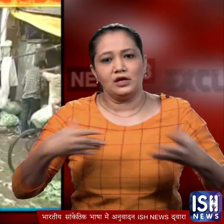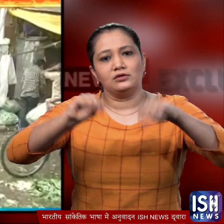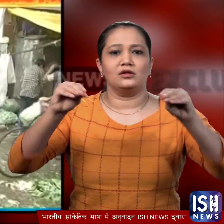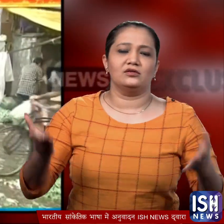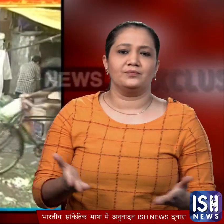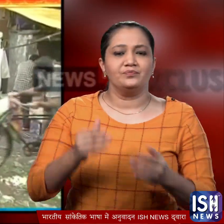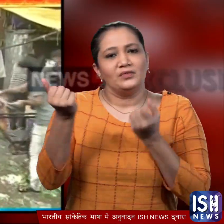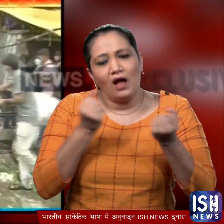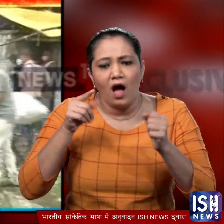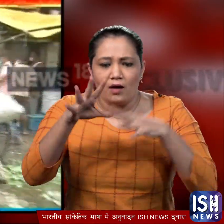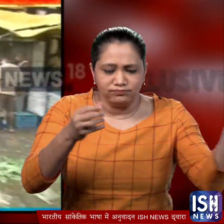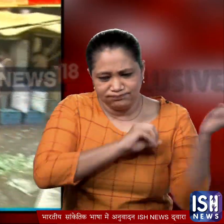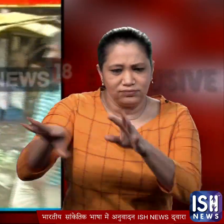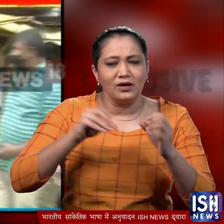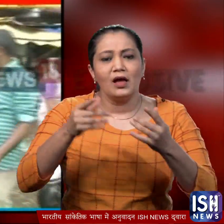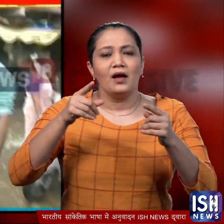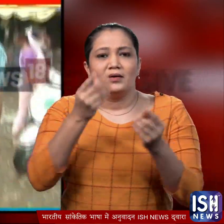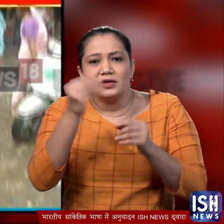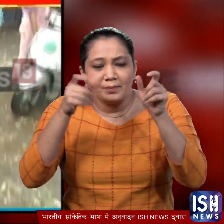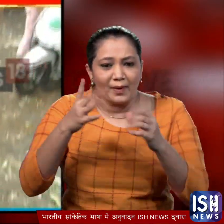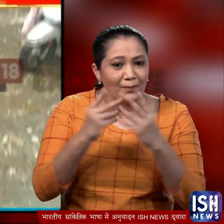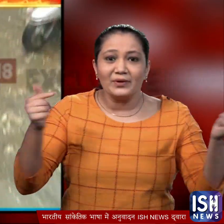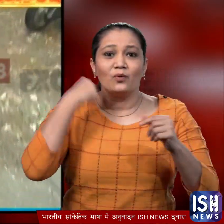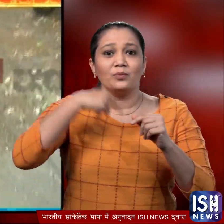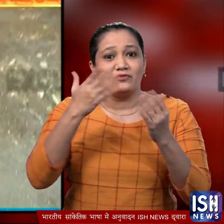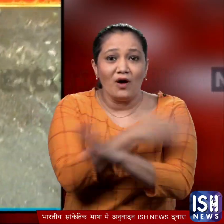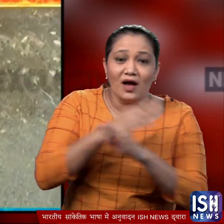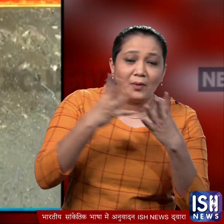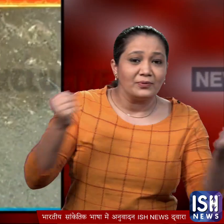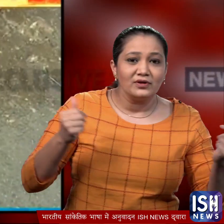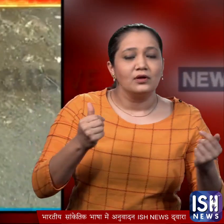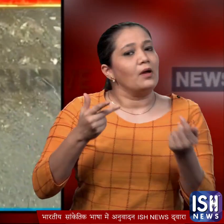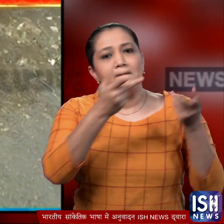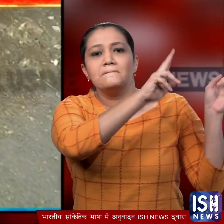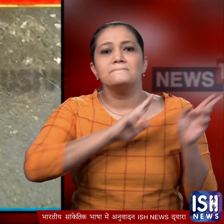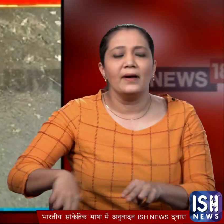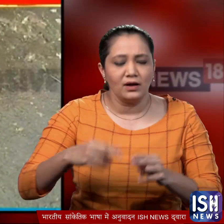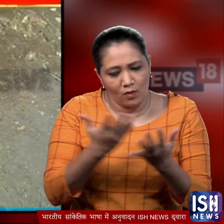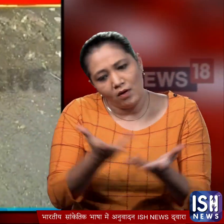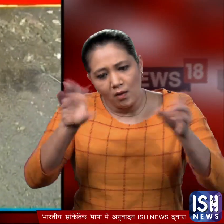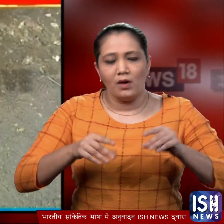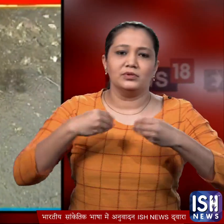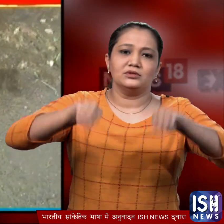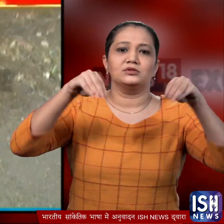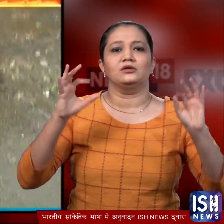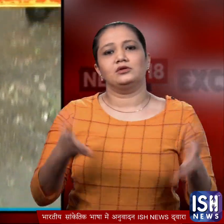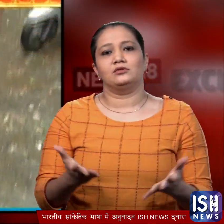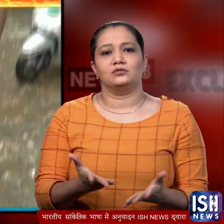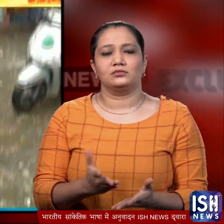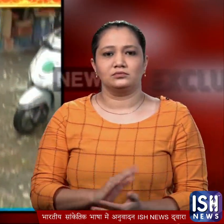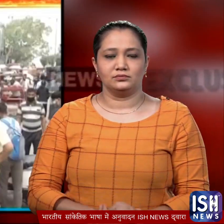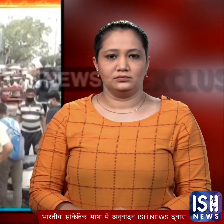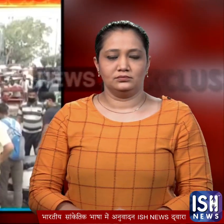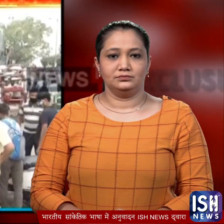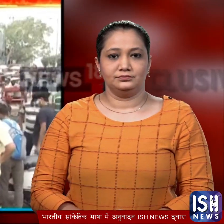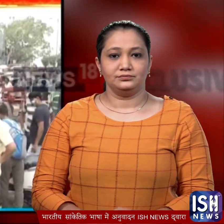हुए बीएमसी आगे बढ़ती है, लेकिन पीछे से जो गायब हुए फेरी वाले हैं वो अपना बाजार जो है वो सेटअप करते हुए चले जाते